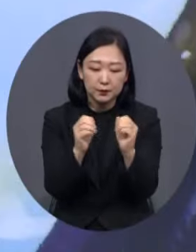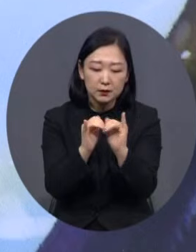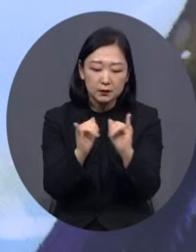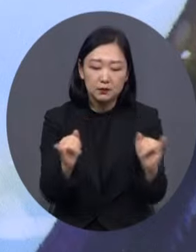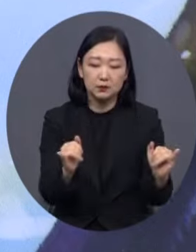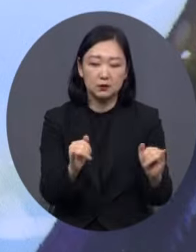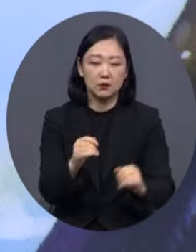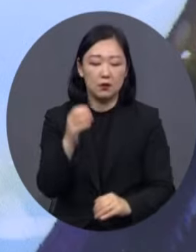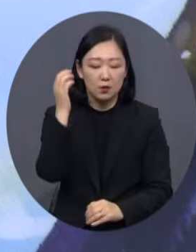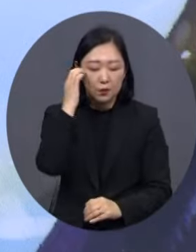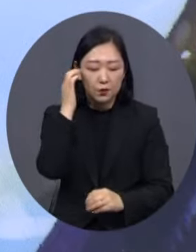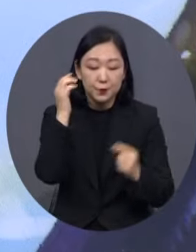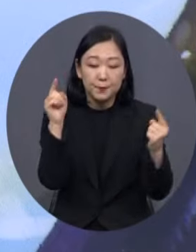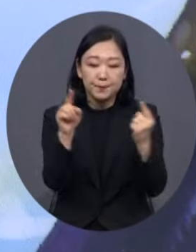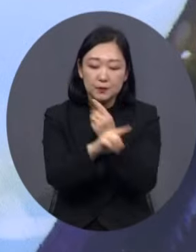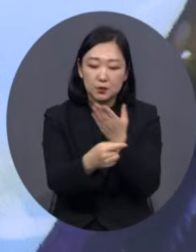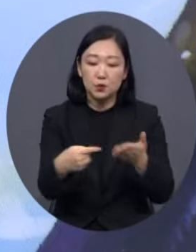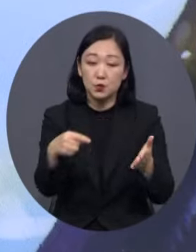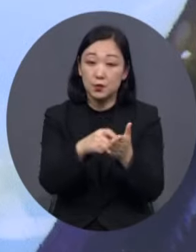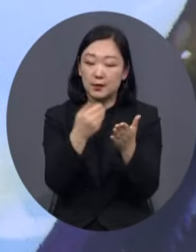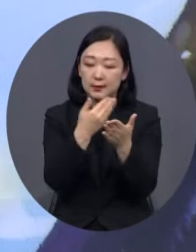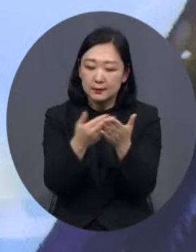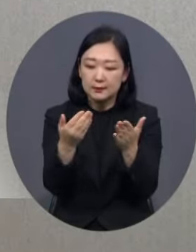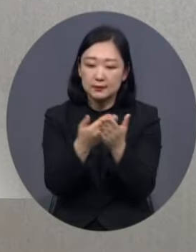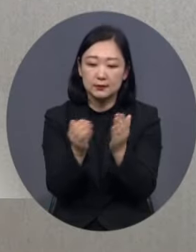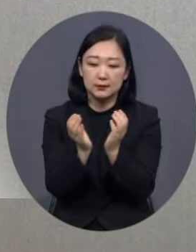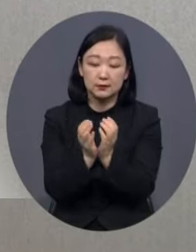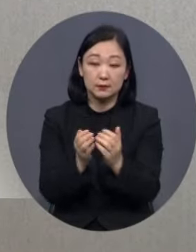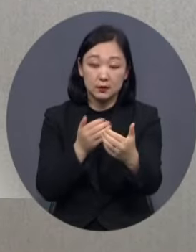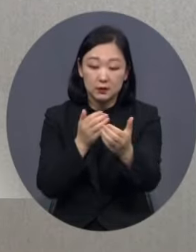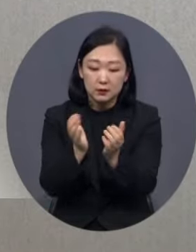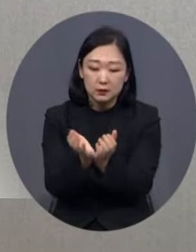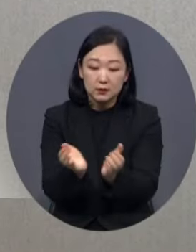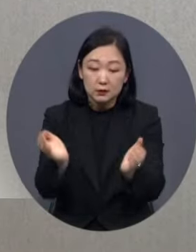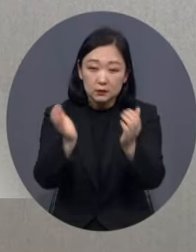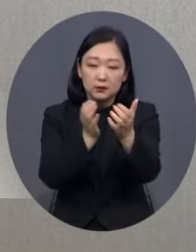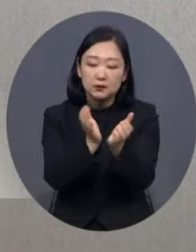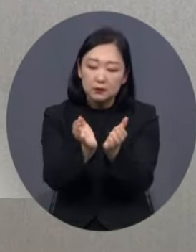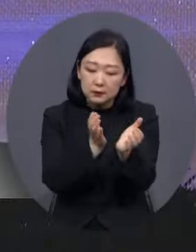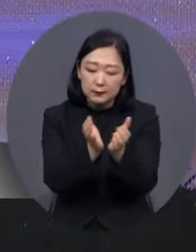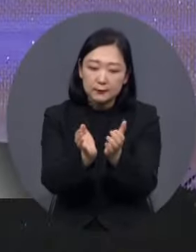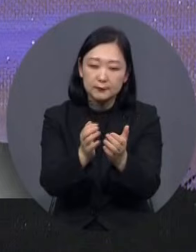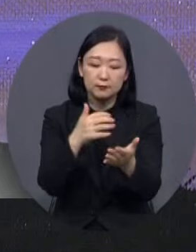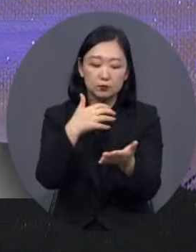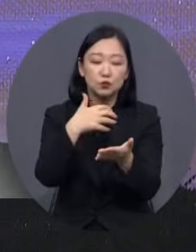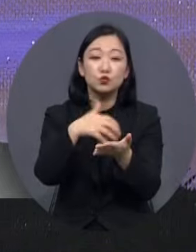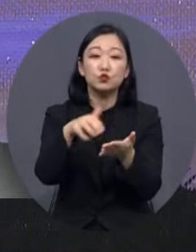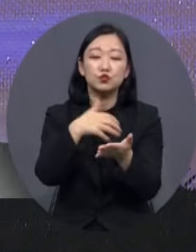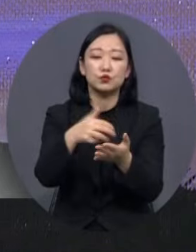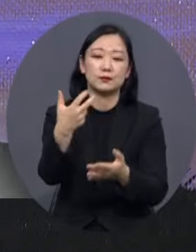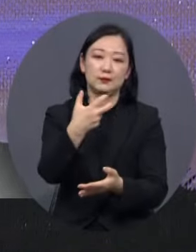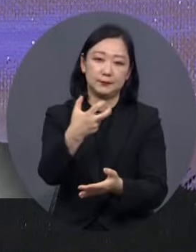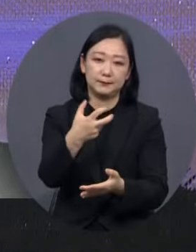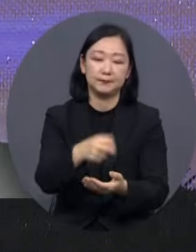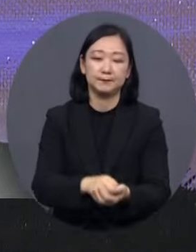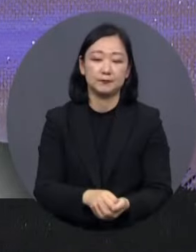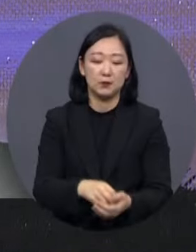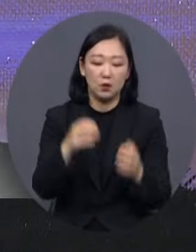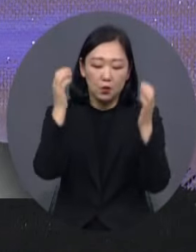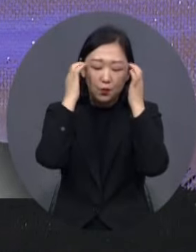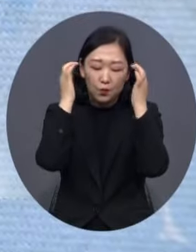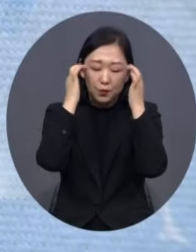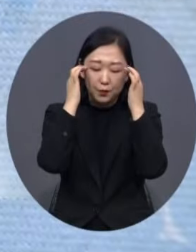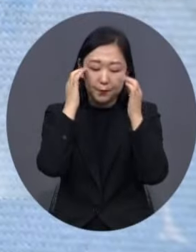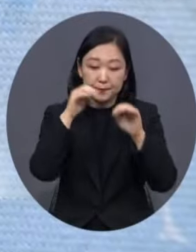트라우마 치료를 위해 그린 그림과 도자기 등 작품은 모두 70여점 고통의 기억 속에 헤어나오기 위해